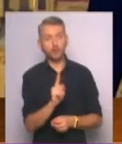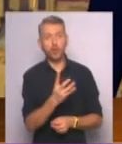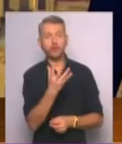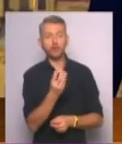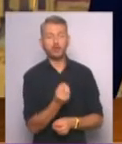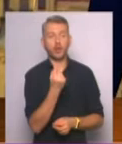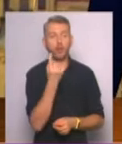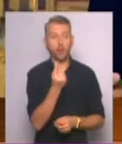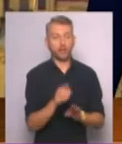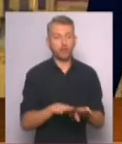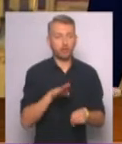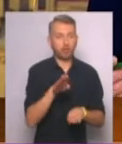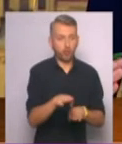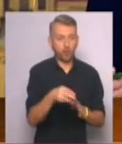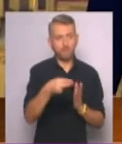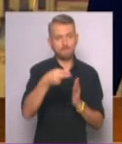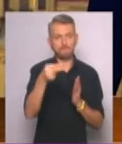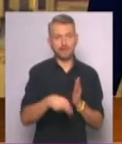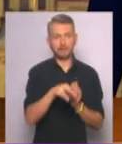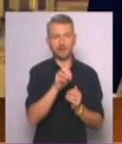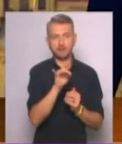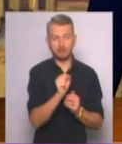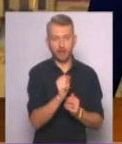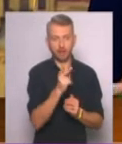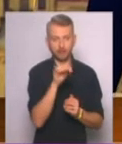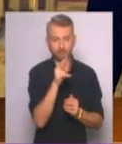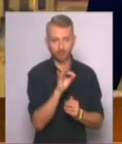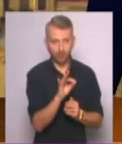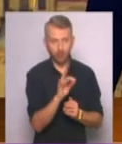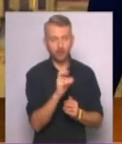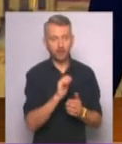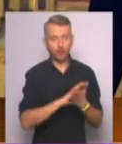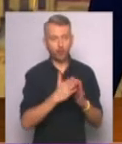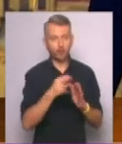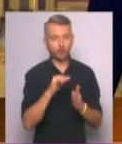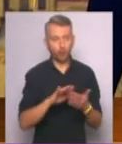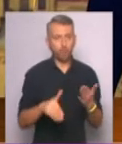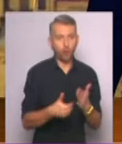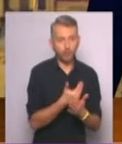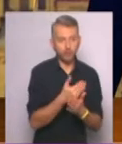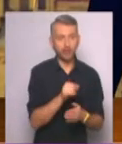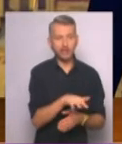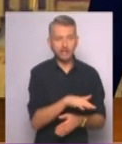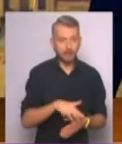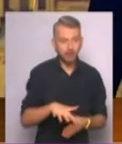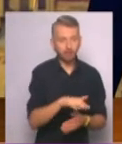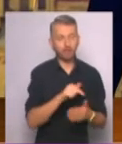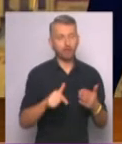один крок – це підпис мера Віталія Володимировича Кличка на договорі про поновлення, і ділянка